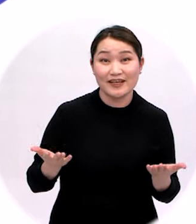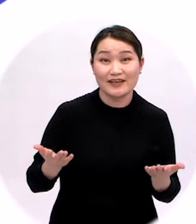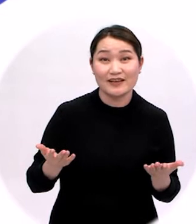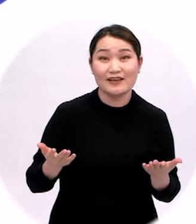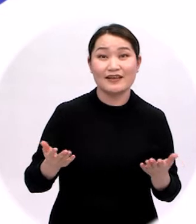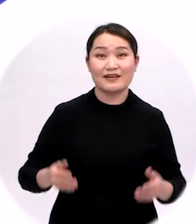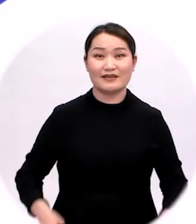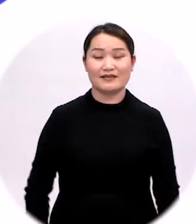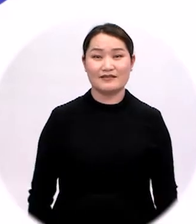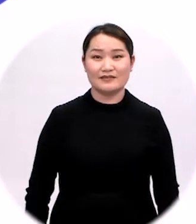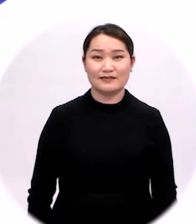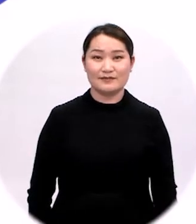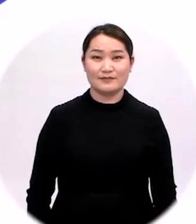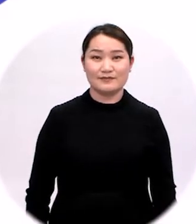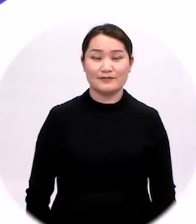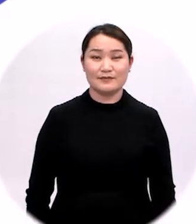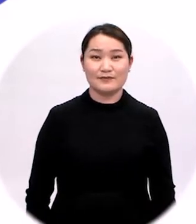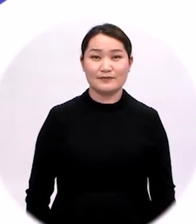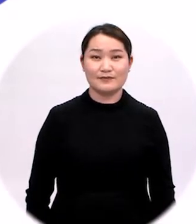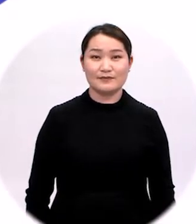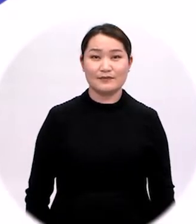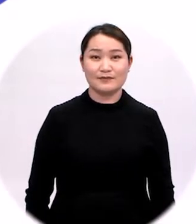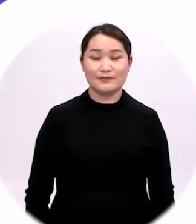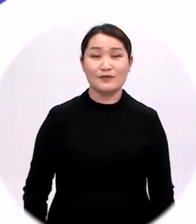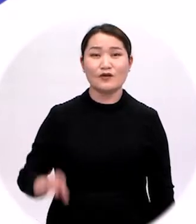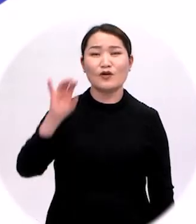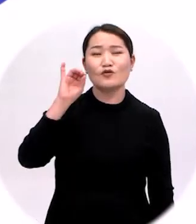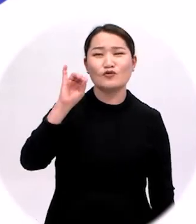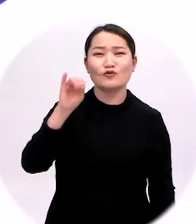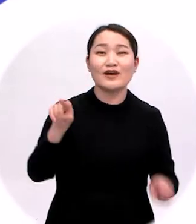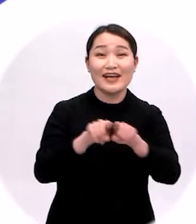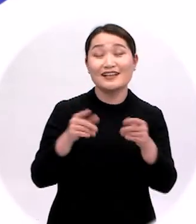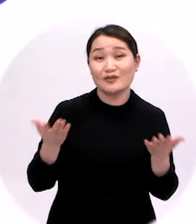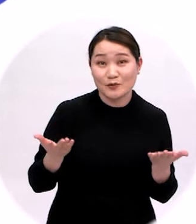бодоорой. Юу үсэг маань юу та төстэй харагдаж байна хүүхдүүдээ?